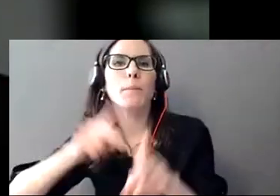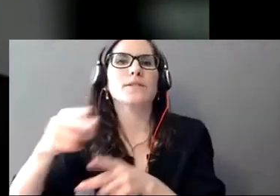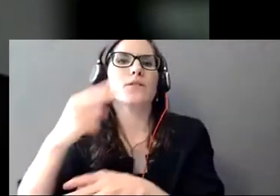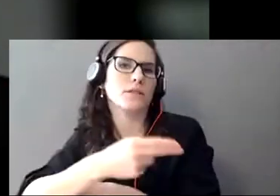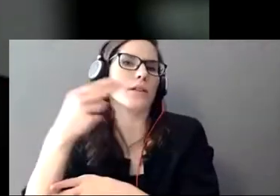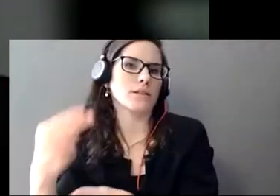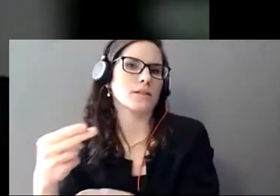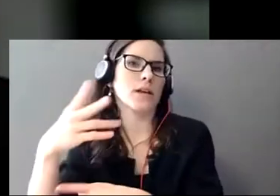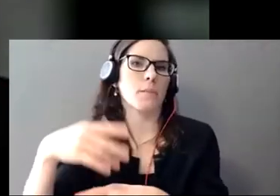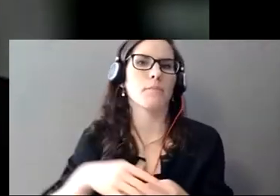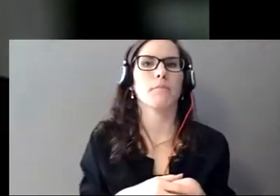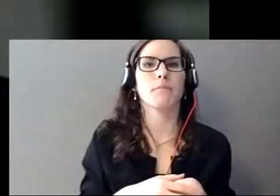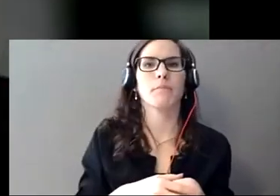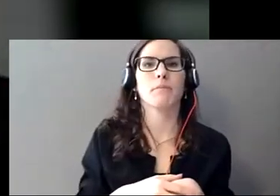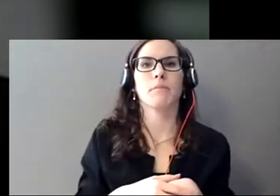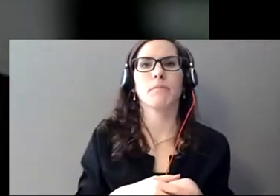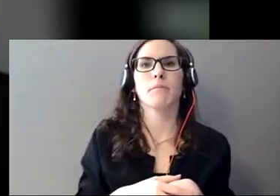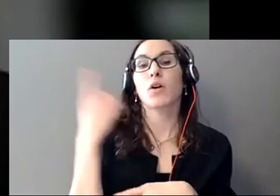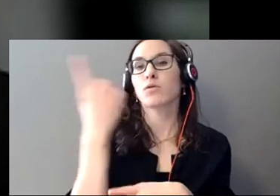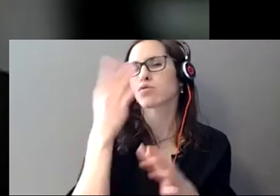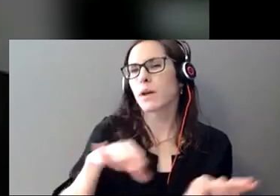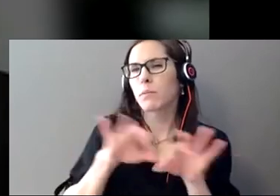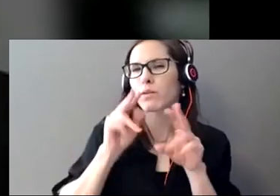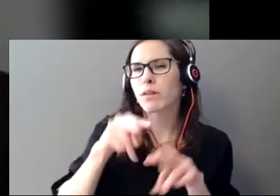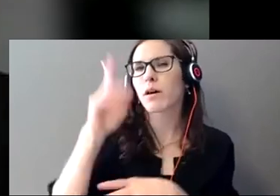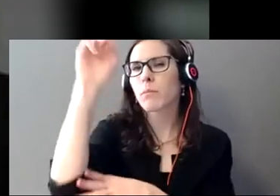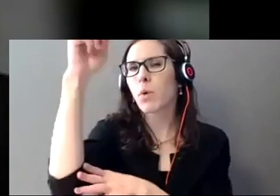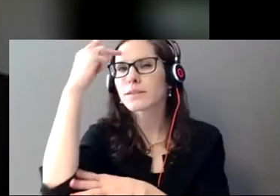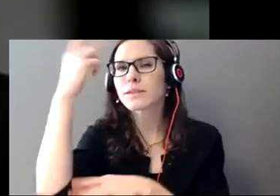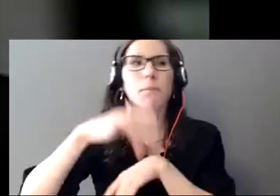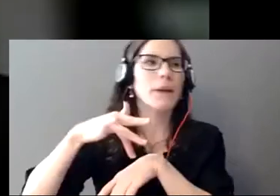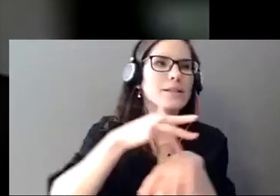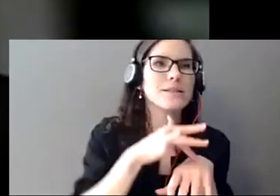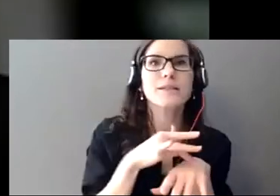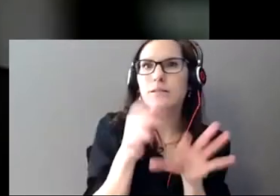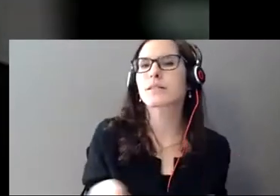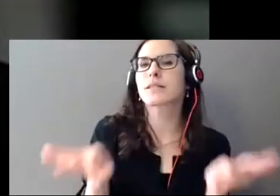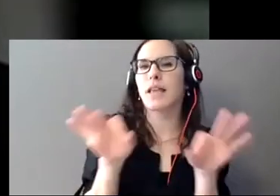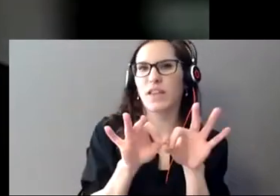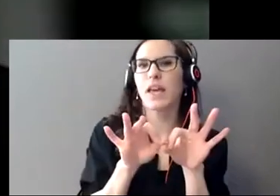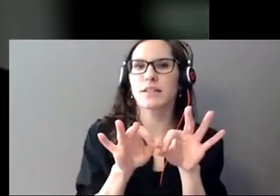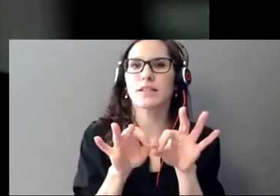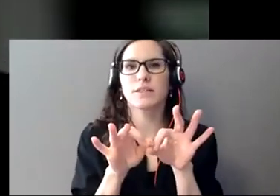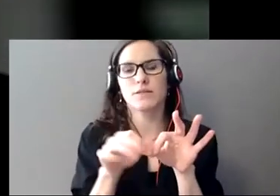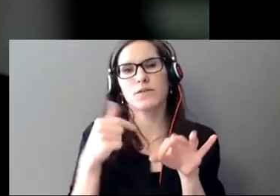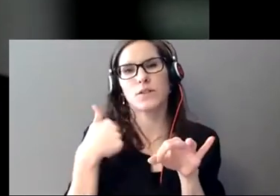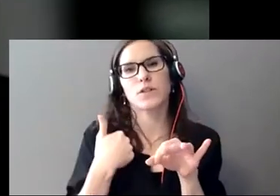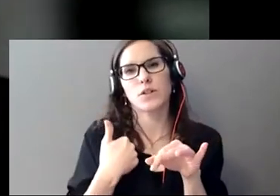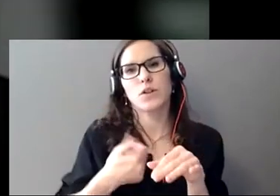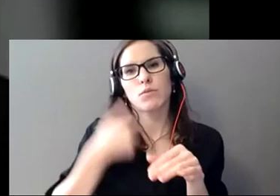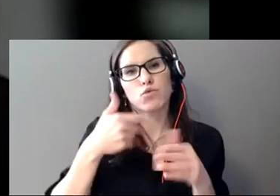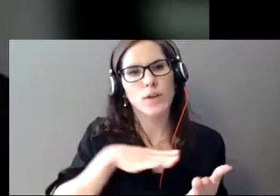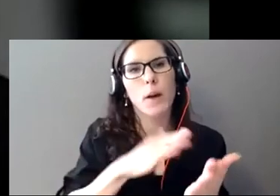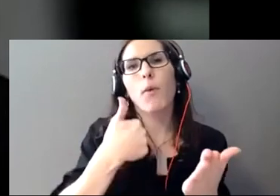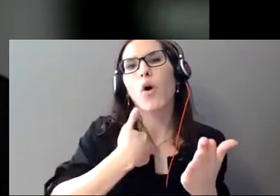jour des politiques et des pratiques significatives du passage à une approche désormais qualitative de la question du